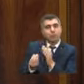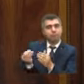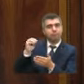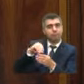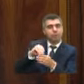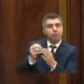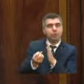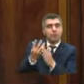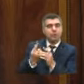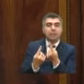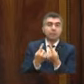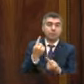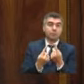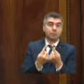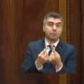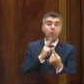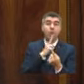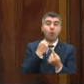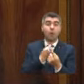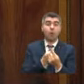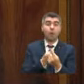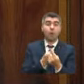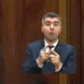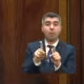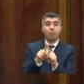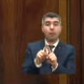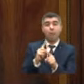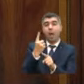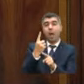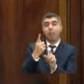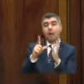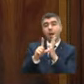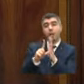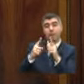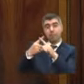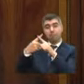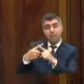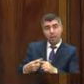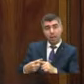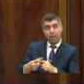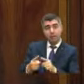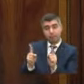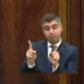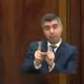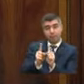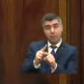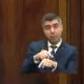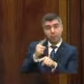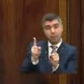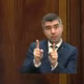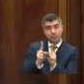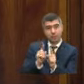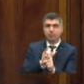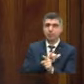إذا كانت هذه الحكومة التي لم يتبقى لها سوى قانون مالي واحد قادر على تحقيق المستحيل في زمن ولد فيه المعجزات. وفي الأخير السيد